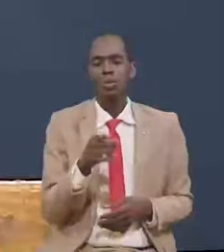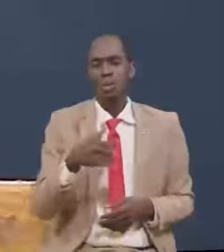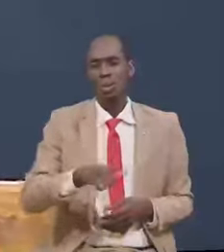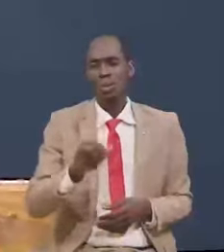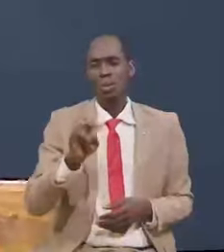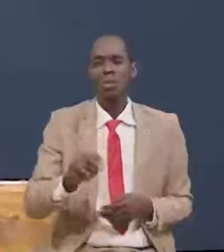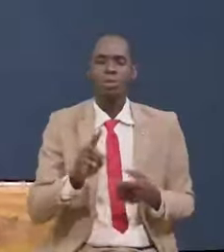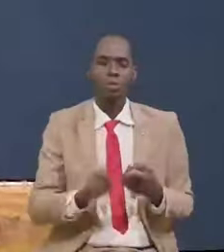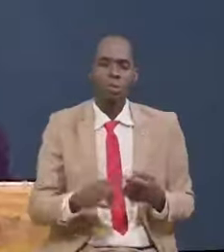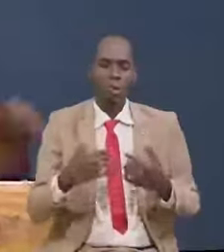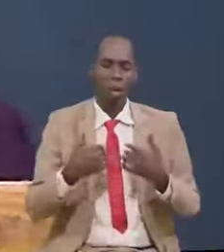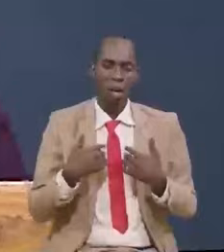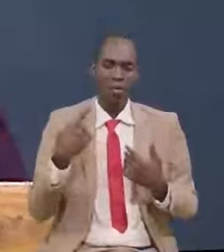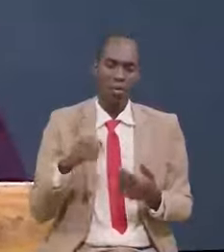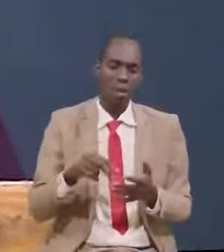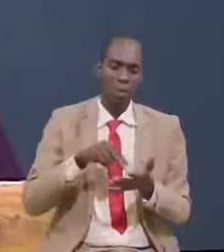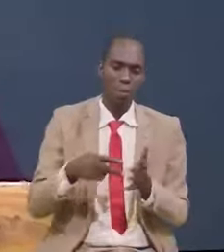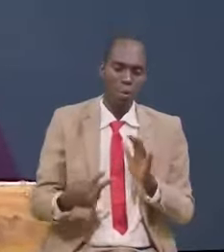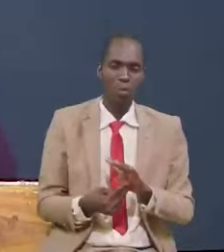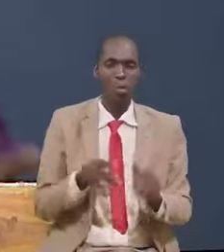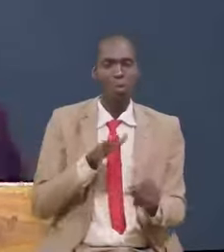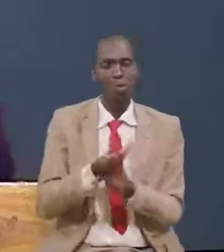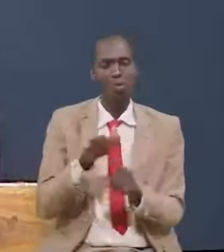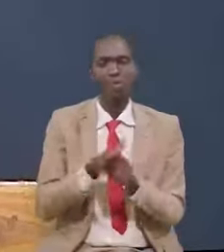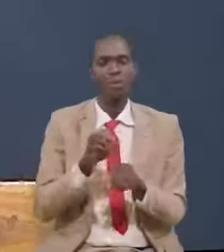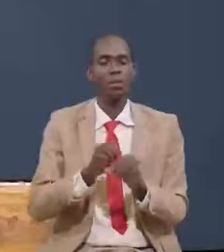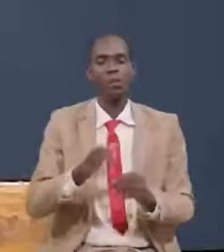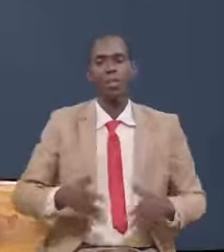Tu as toujours besoin du but accompli dans ta vie.